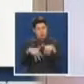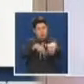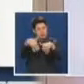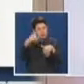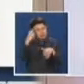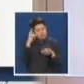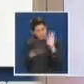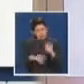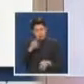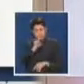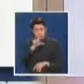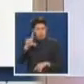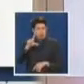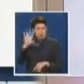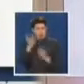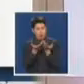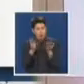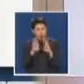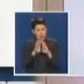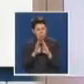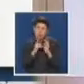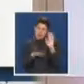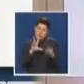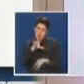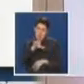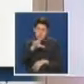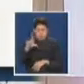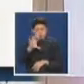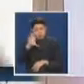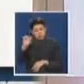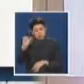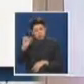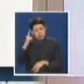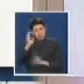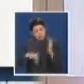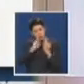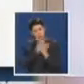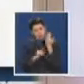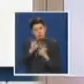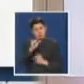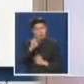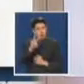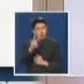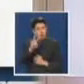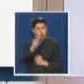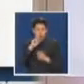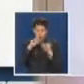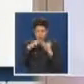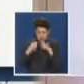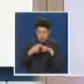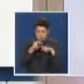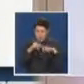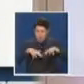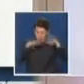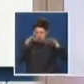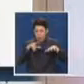มาณนะครับ1 ล้านกว่าครัวเรือนนะครับประมาณ3,500,000กว่าคนโดยประมาณใน22 จังหวัดตอนนี้ที่ประสบปัญหาน้ำท่วมแล้วก็ท่ว